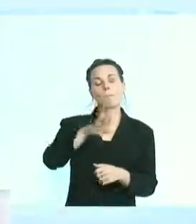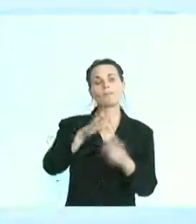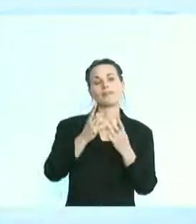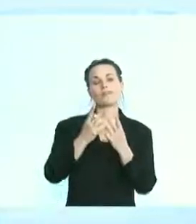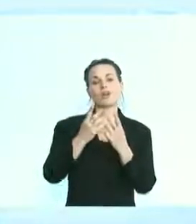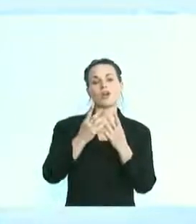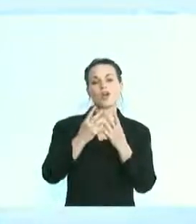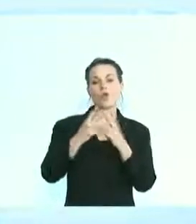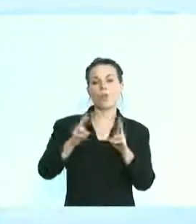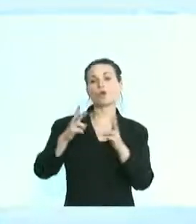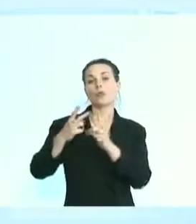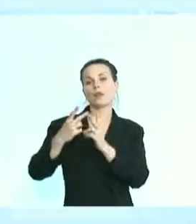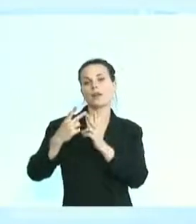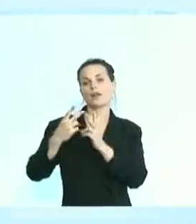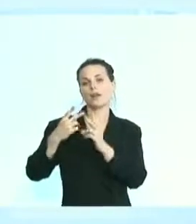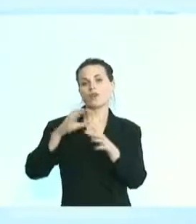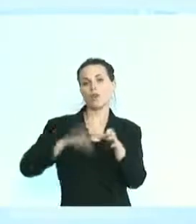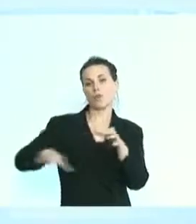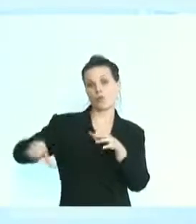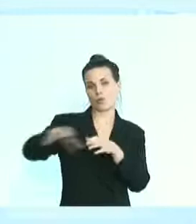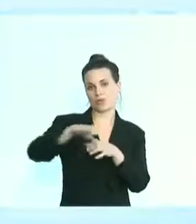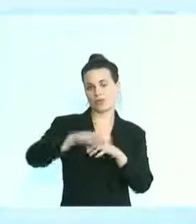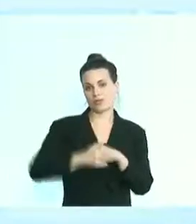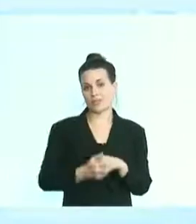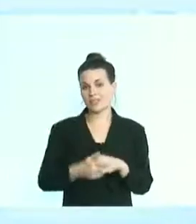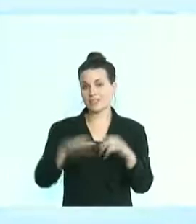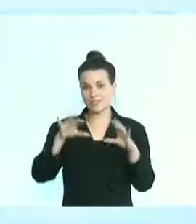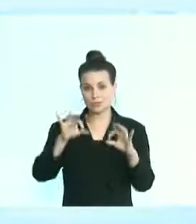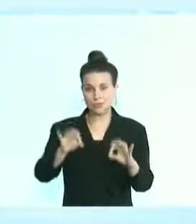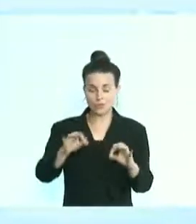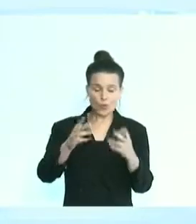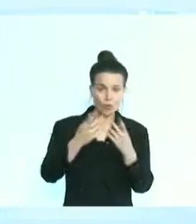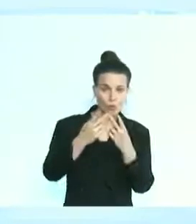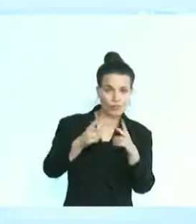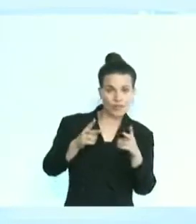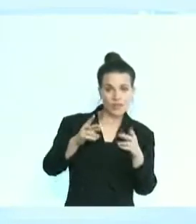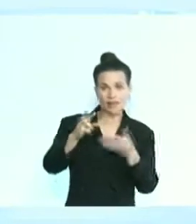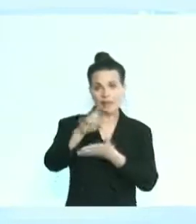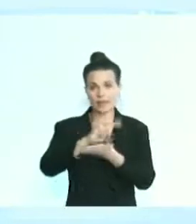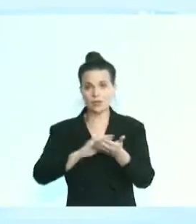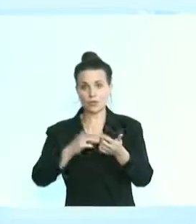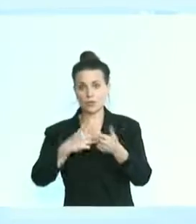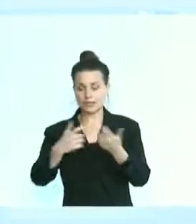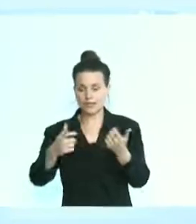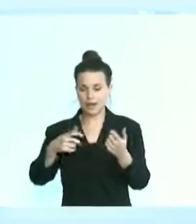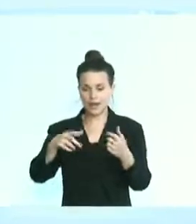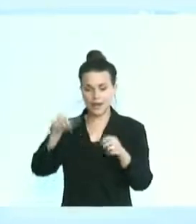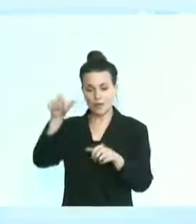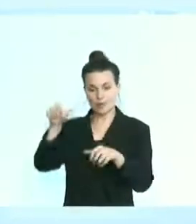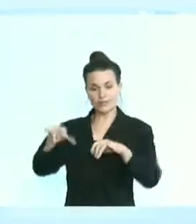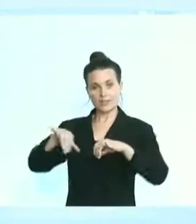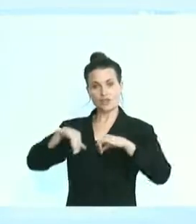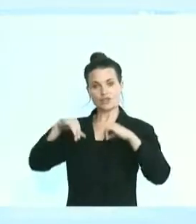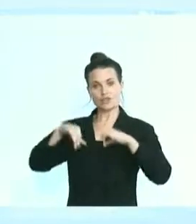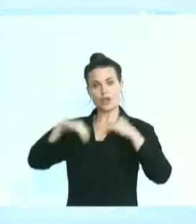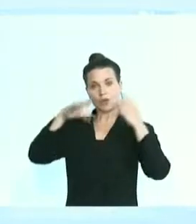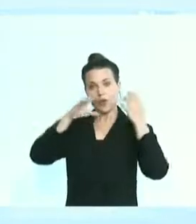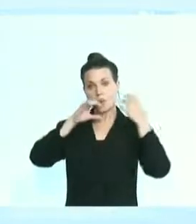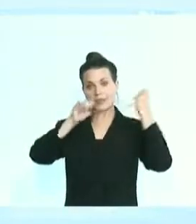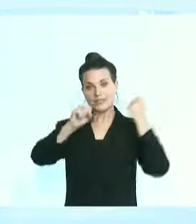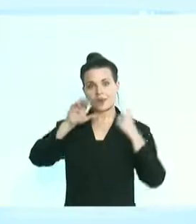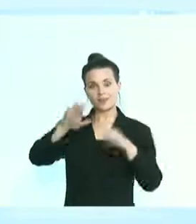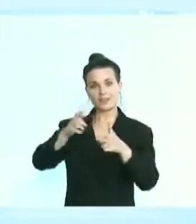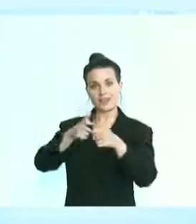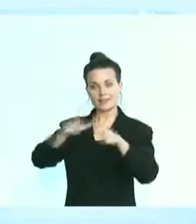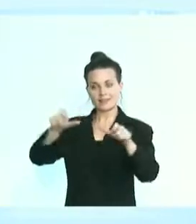emmener les avantages que peut avoir pour une collectivité, justement, de recevoir des ambassadeurs de l'accessibilité au sein de leur service. C'est vraiment très